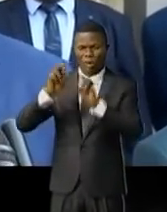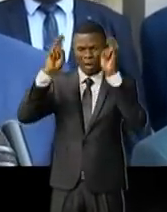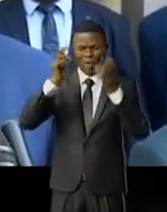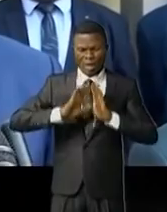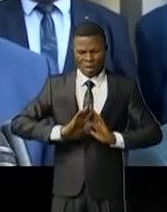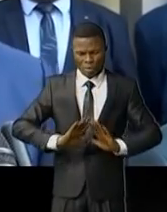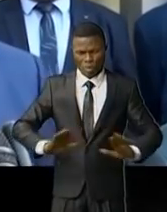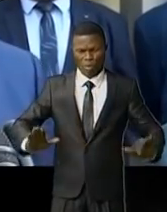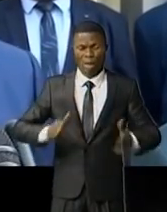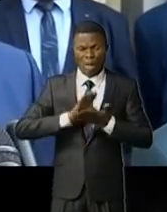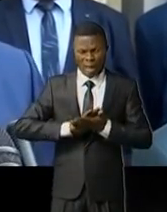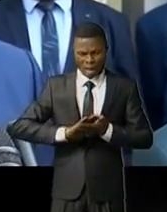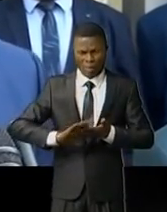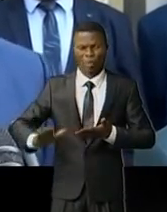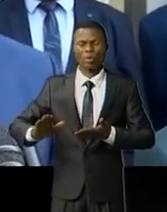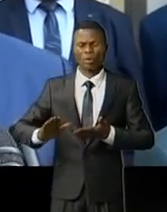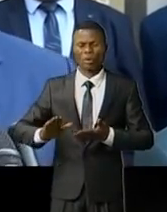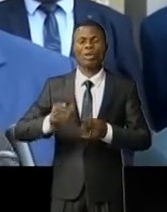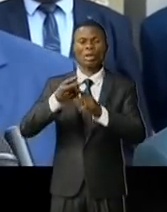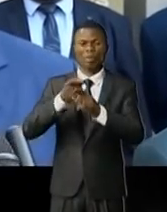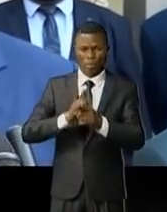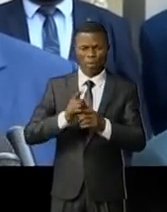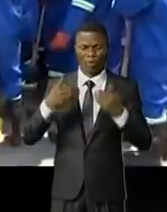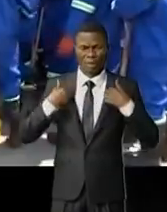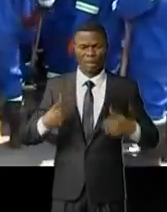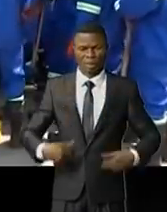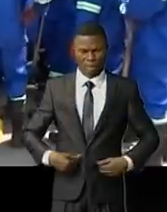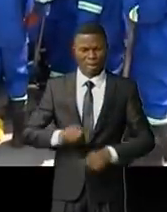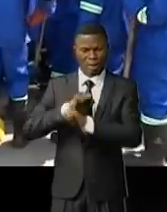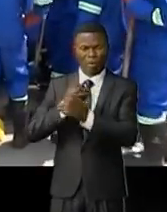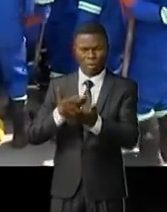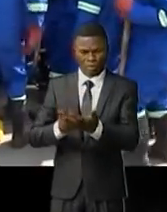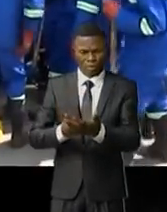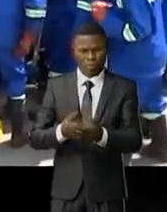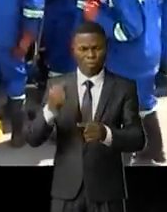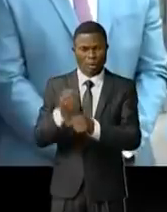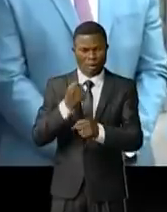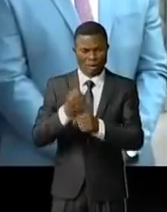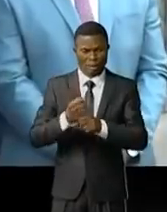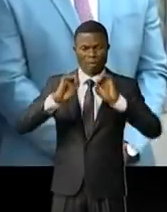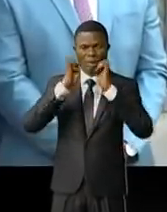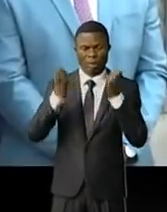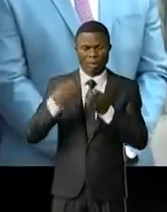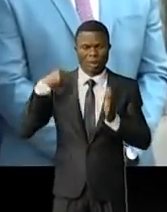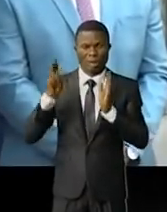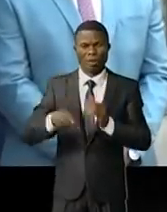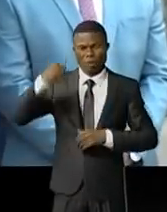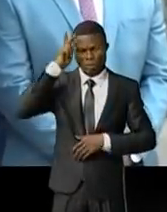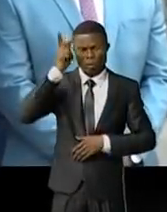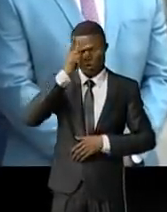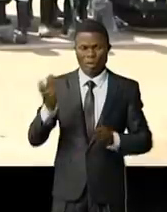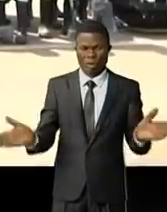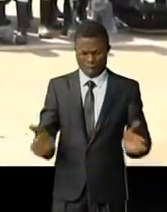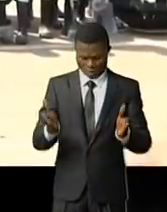que la propriété, ça fait partie aussi de la santé. Avec la sous-traitance de l'ITM, le gouvernement du Haut-Katanga va